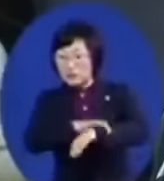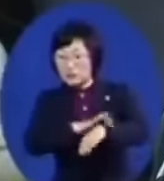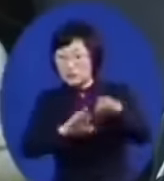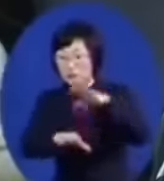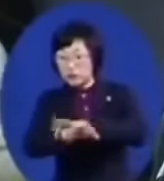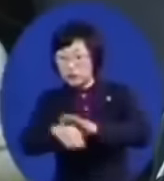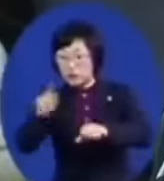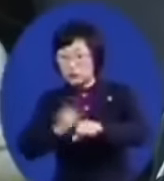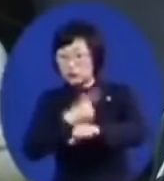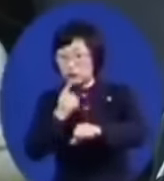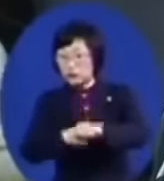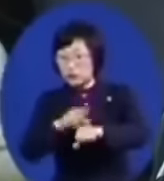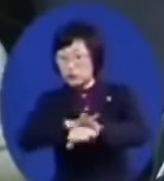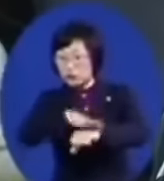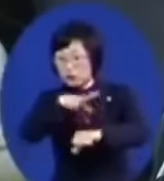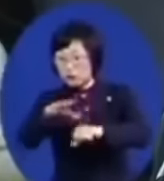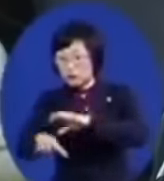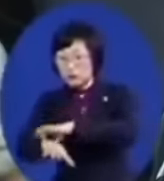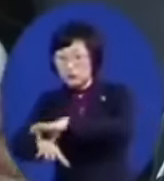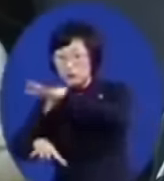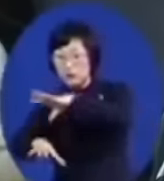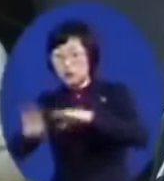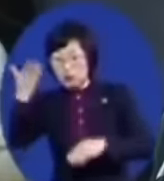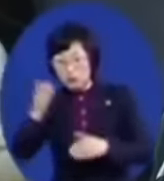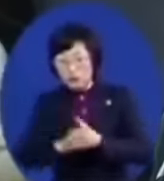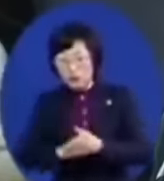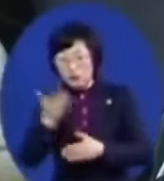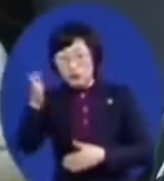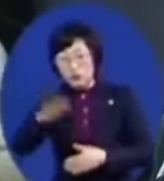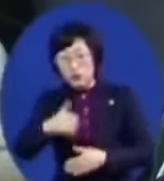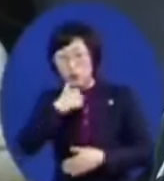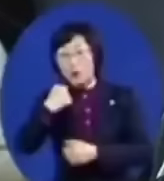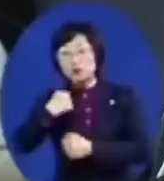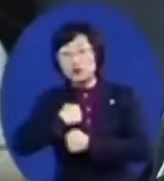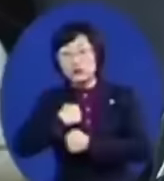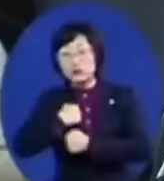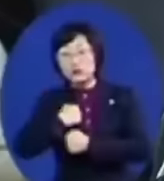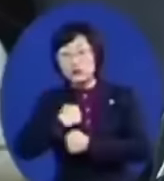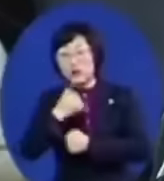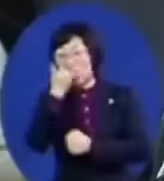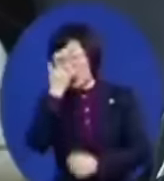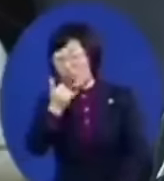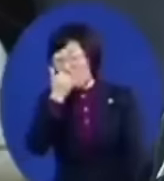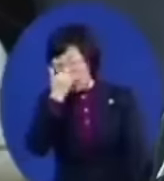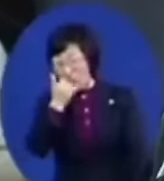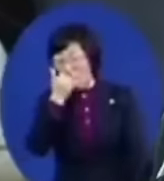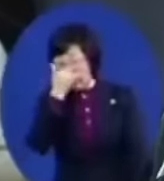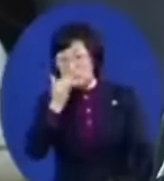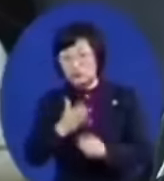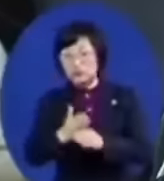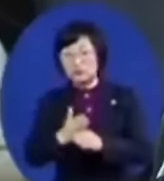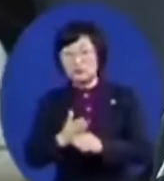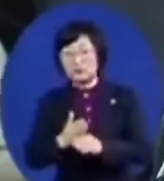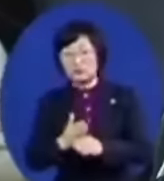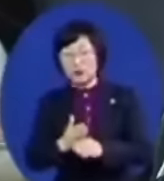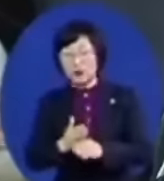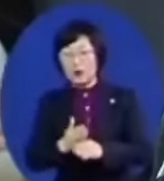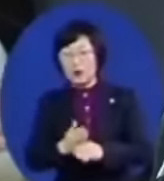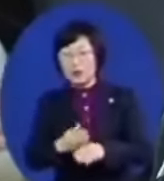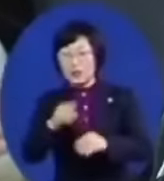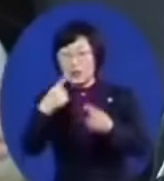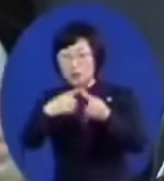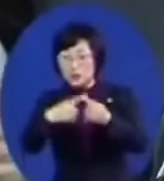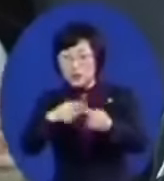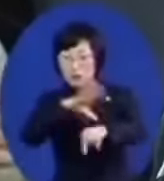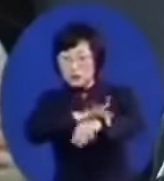자연적으로 철컥철컥 열려버리거든. 그러나 로마 군인은 코를 골고 자고 있습니다. 그런데 첫째 철고랑